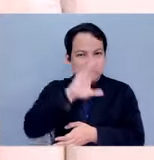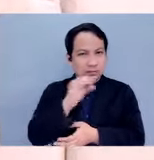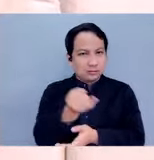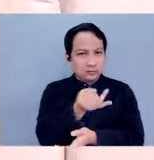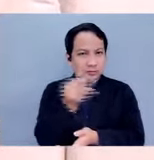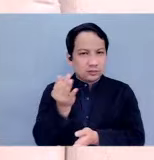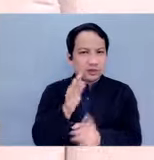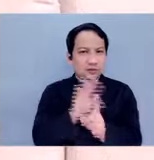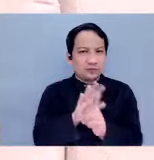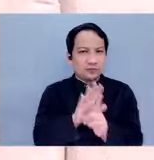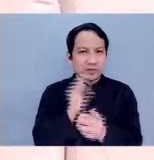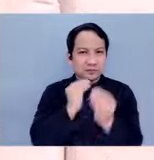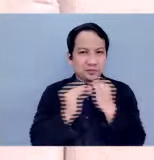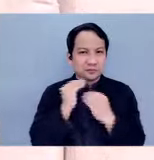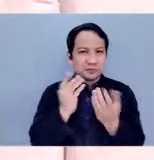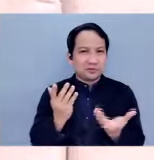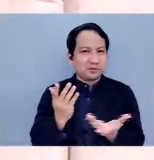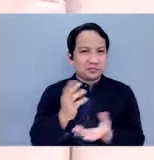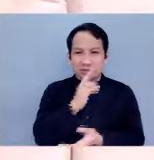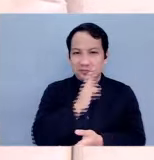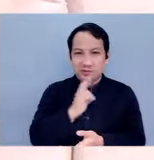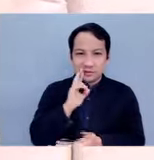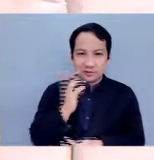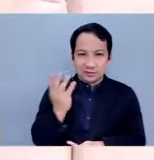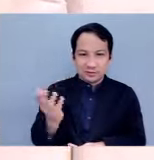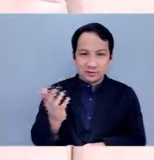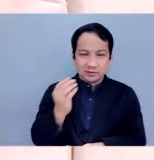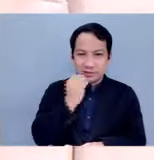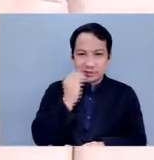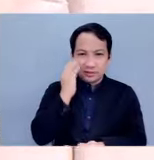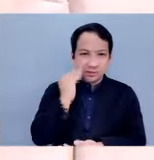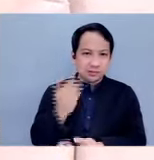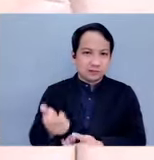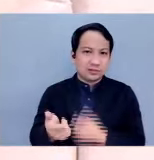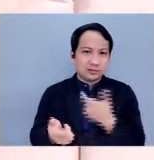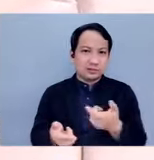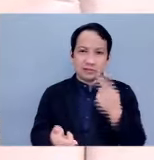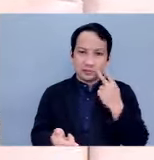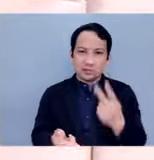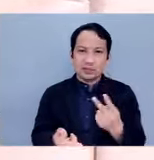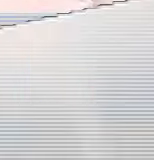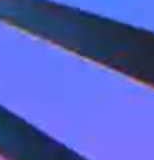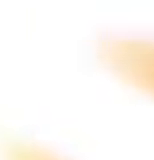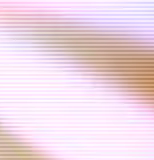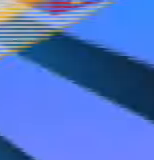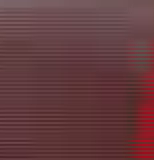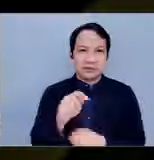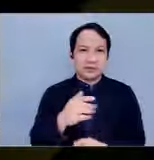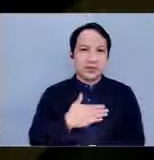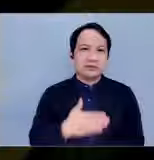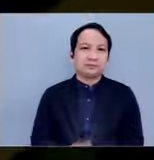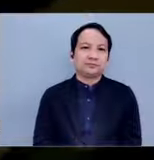trending na kainan. Ang aking pangmalakasang Cebu food experience, silipin sa aking trip.